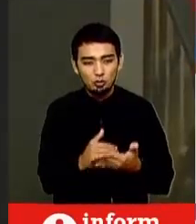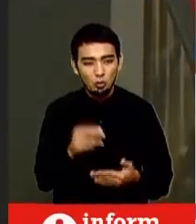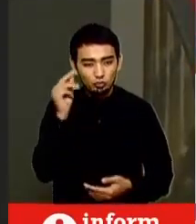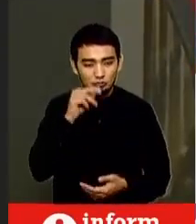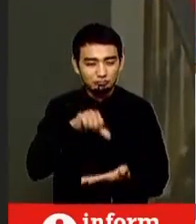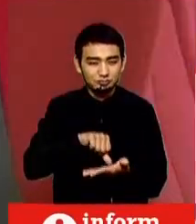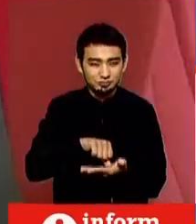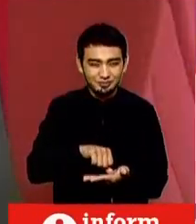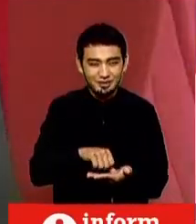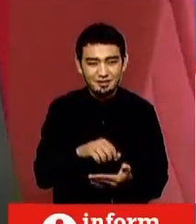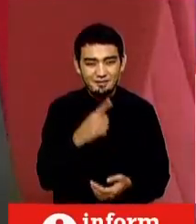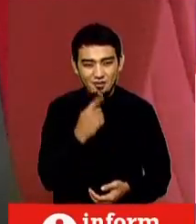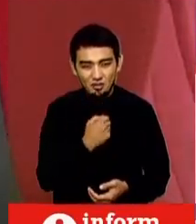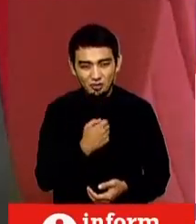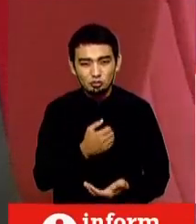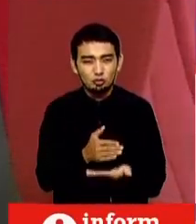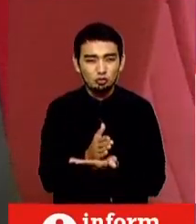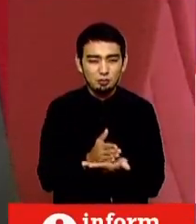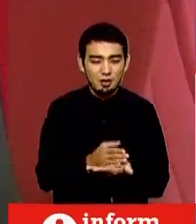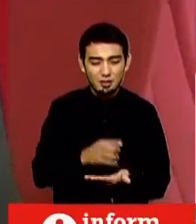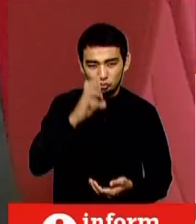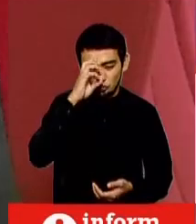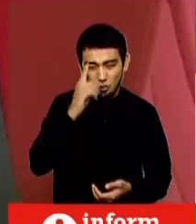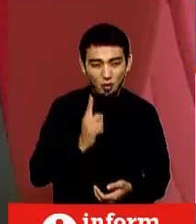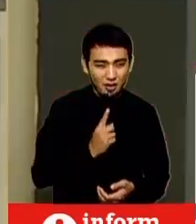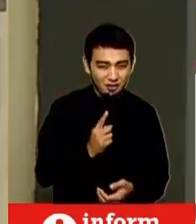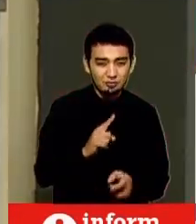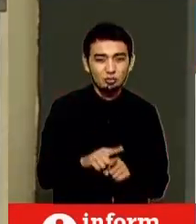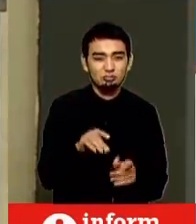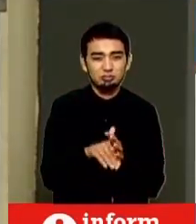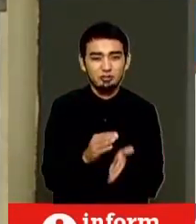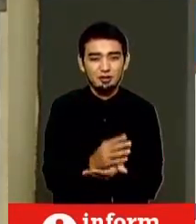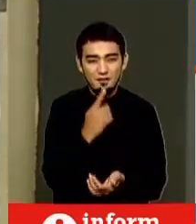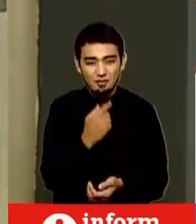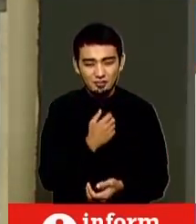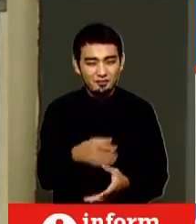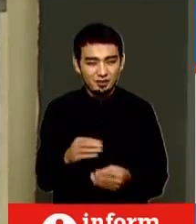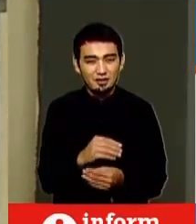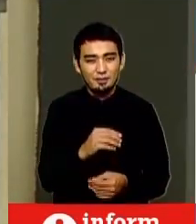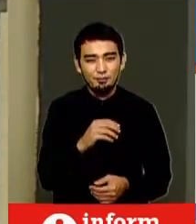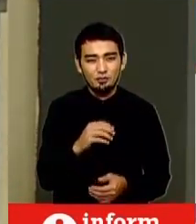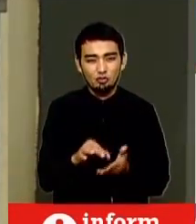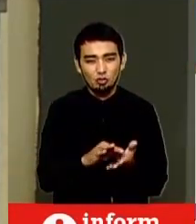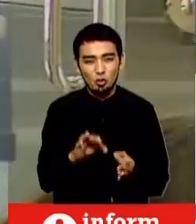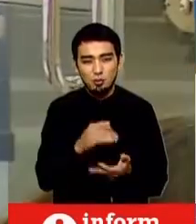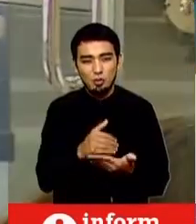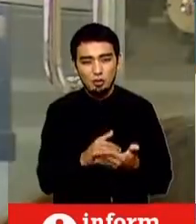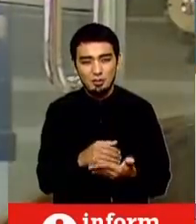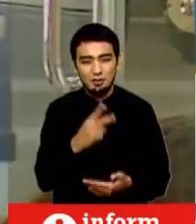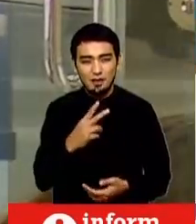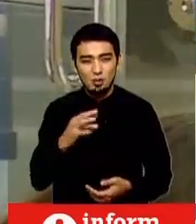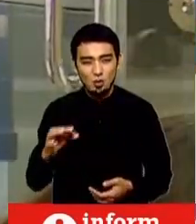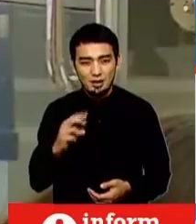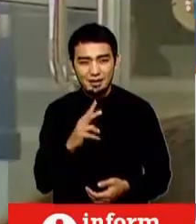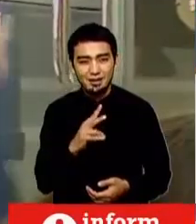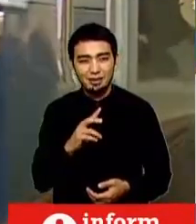Минобороны, Нацгвардия и Служба государственной охраны. А в перспективе к программе «Срочники 2.0» подключатся погранслужба